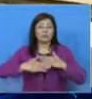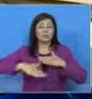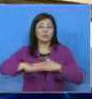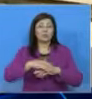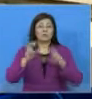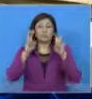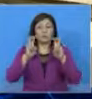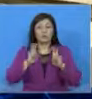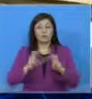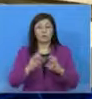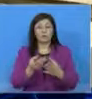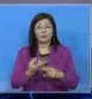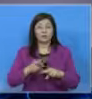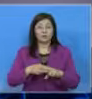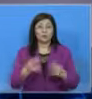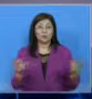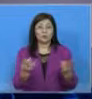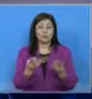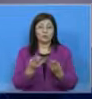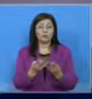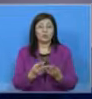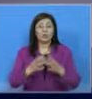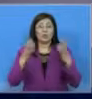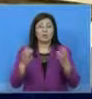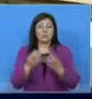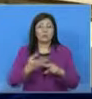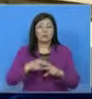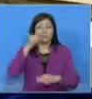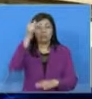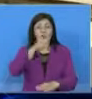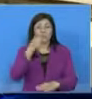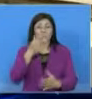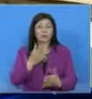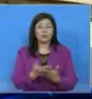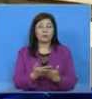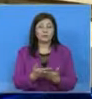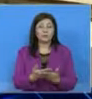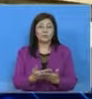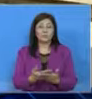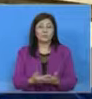правилах нахождения на железнодорожном транспорте. К сожалению, в этом году принятыми мерами все равно